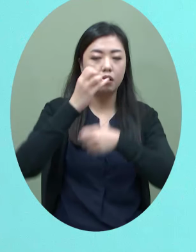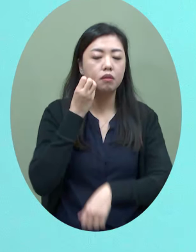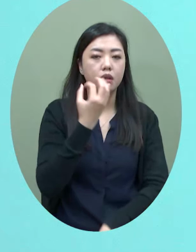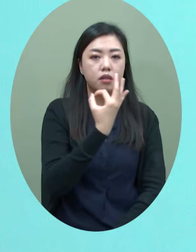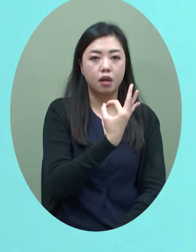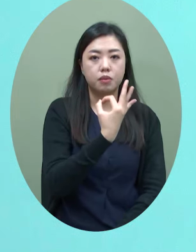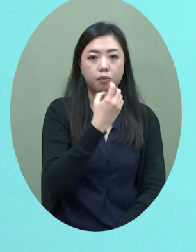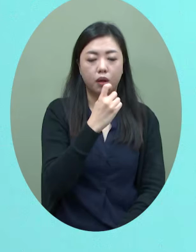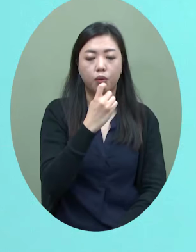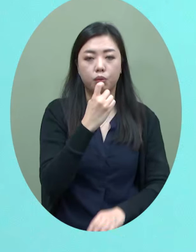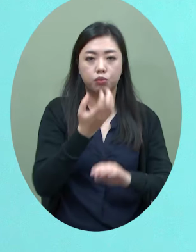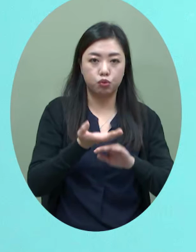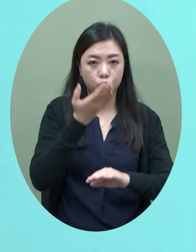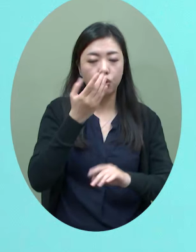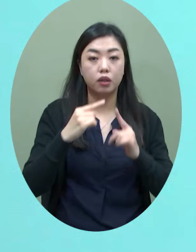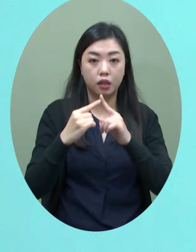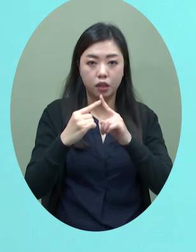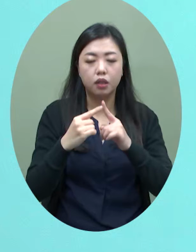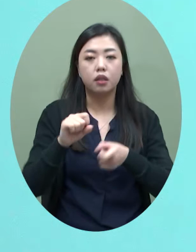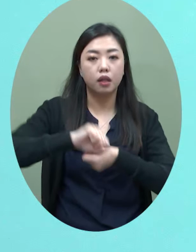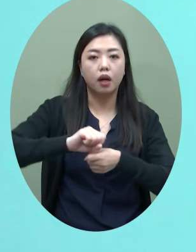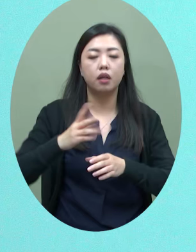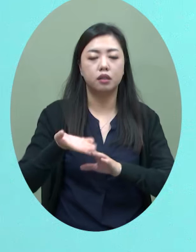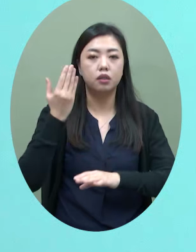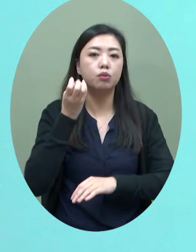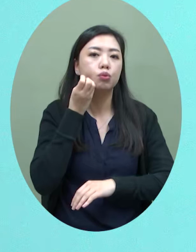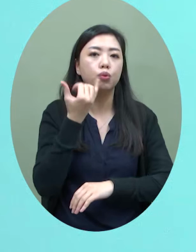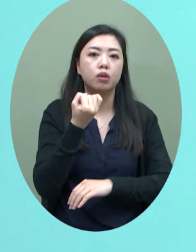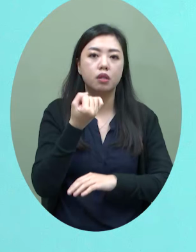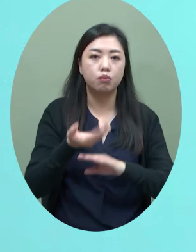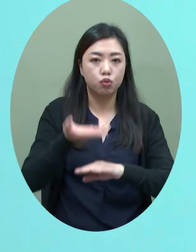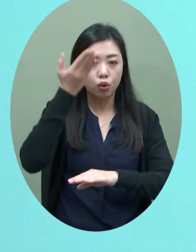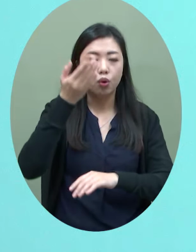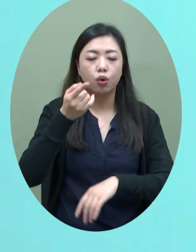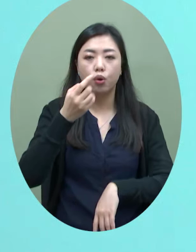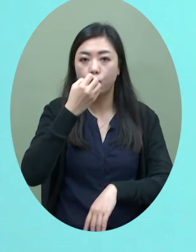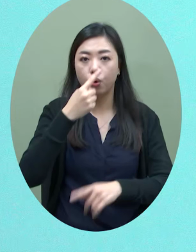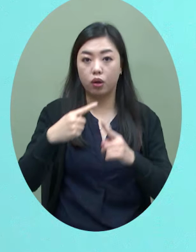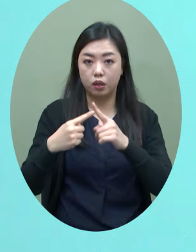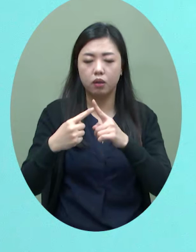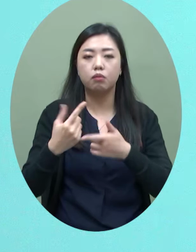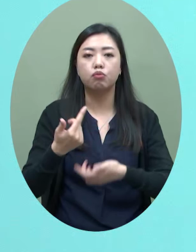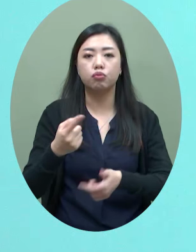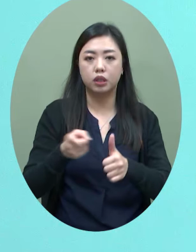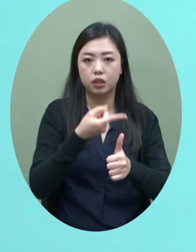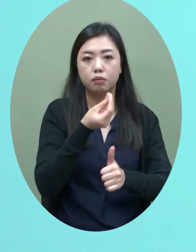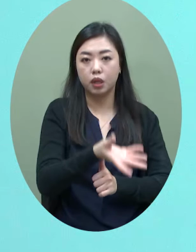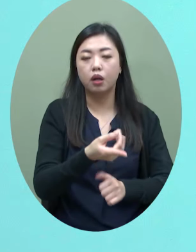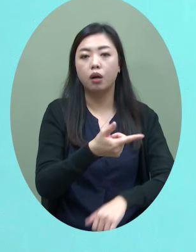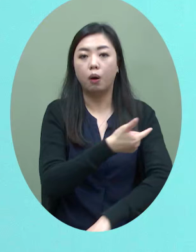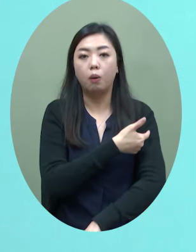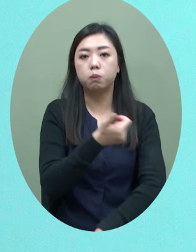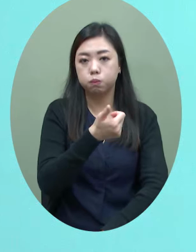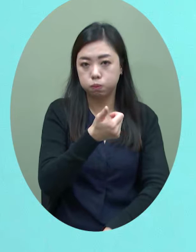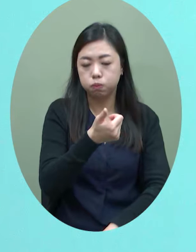30歲到59歲的人士，因為早前60歲或以上的香港居民已經可以優先接種了。